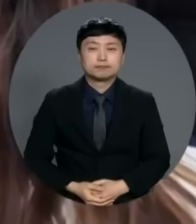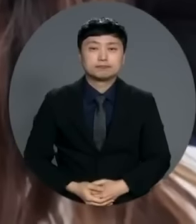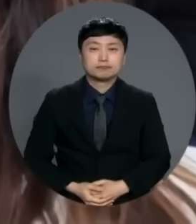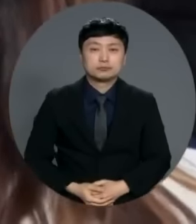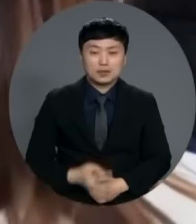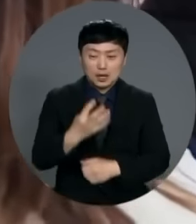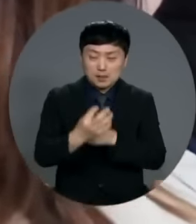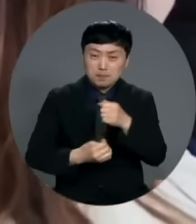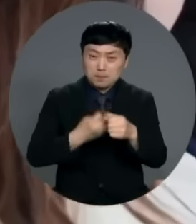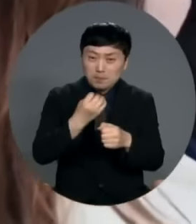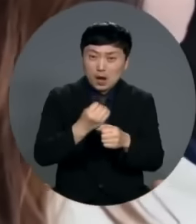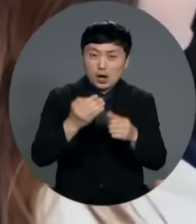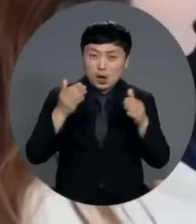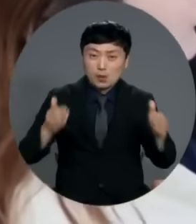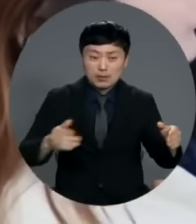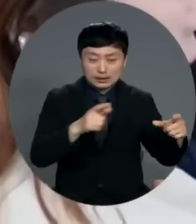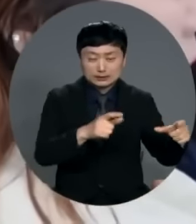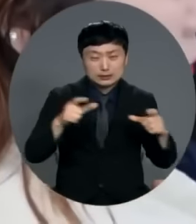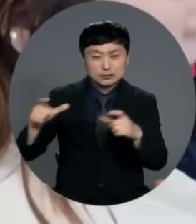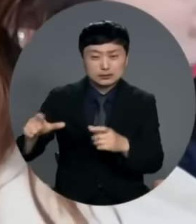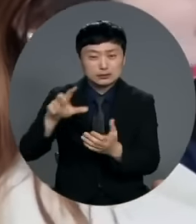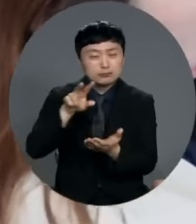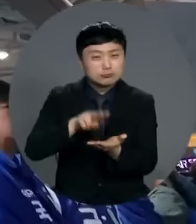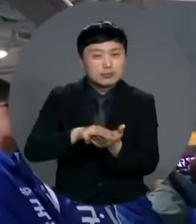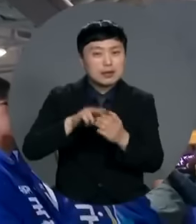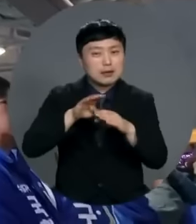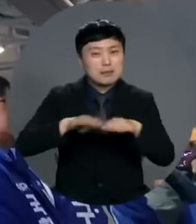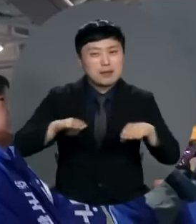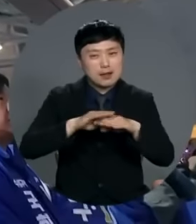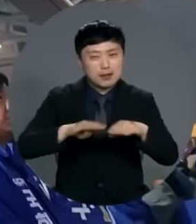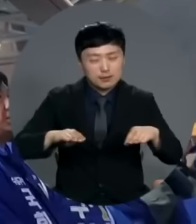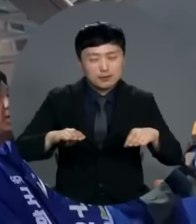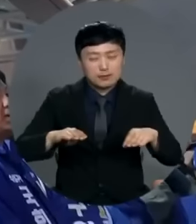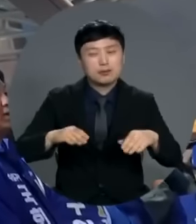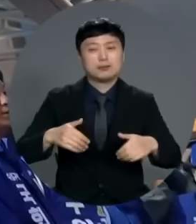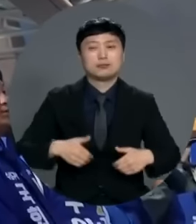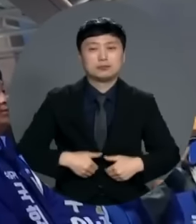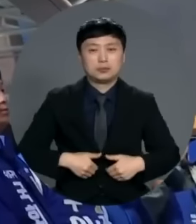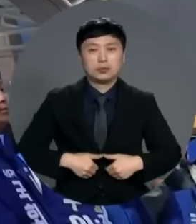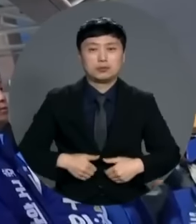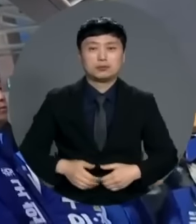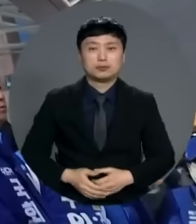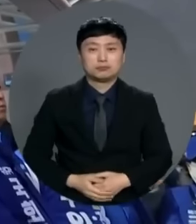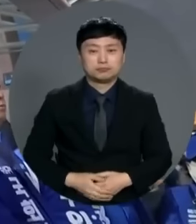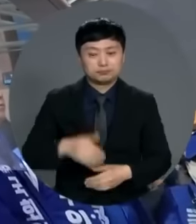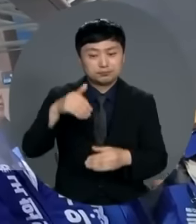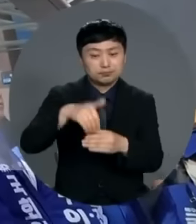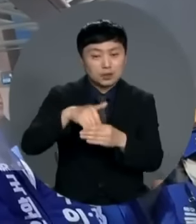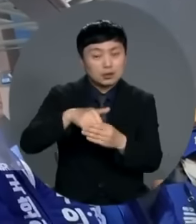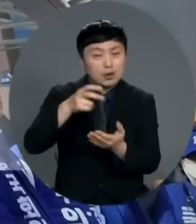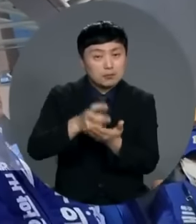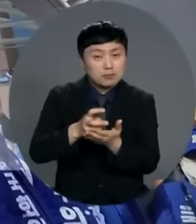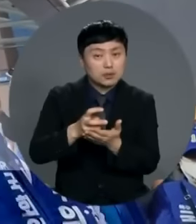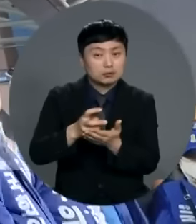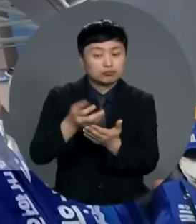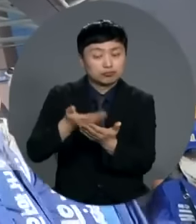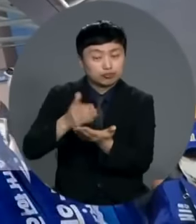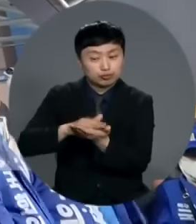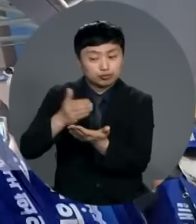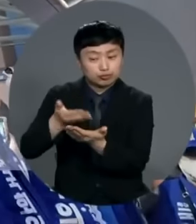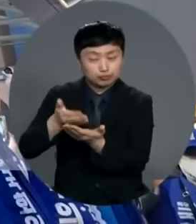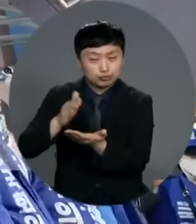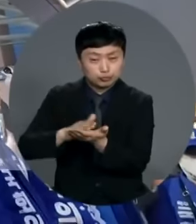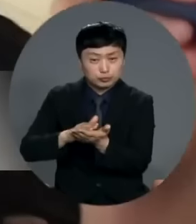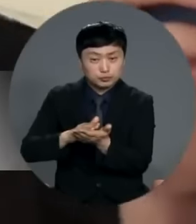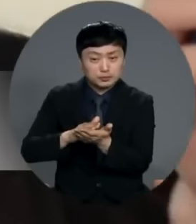수십 년간 이어져 온 지역주의는 언젠가 없애야 하는 모두의 숙제입니다. 선거제도 개편 같은 외력에 의한